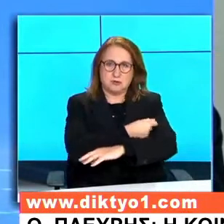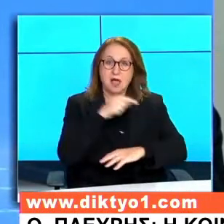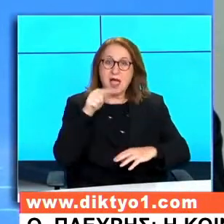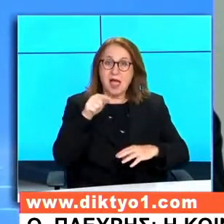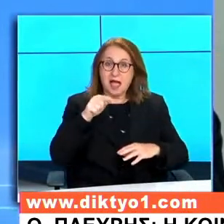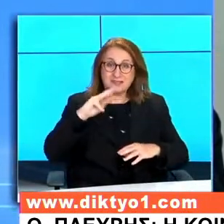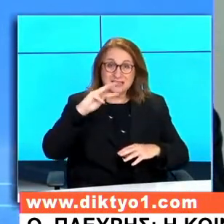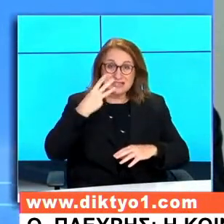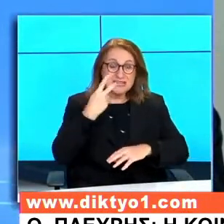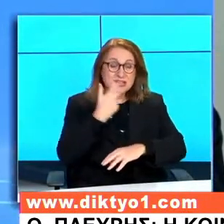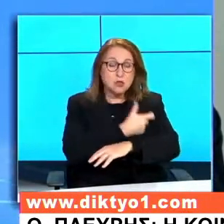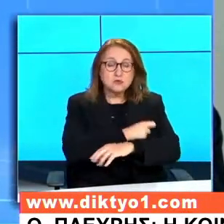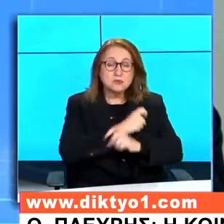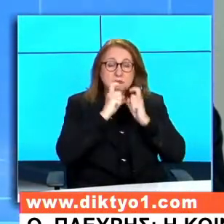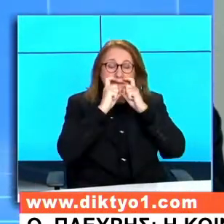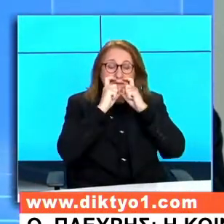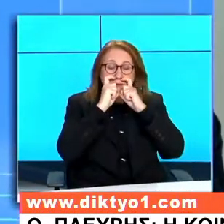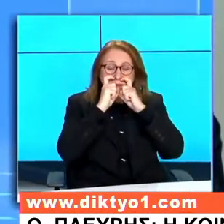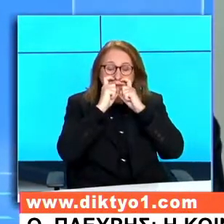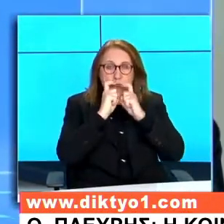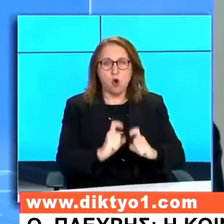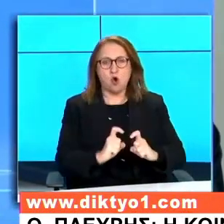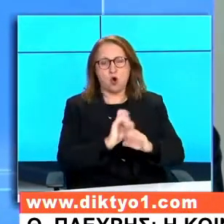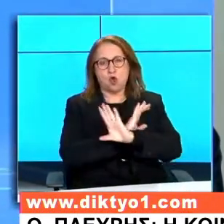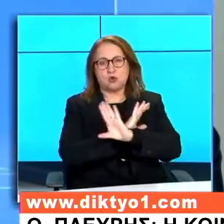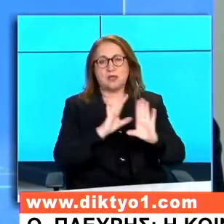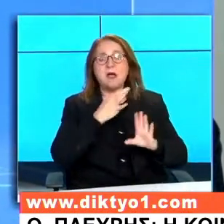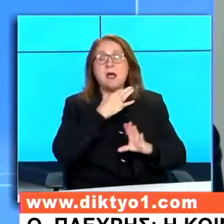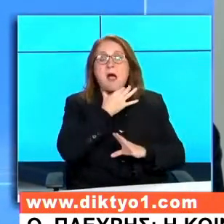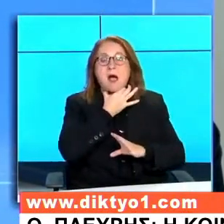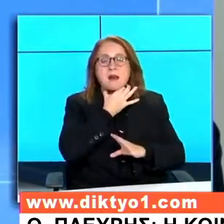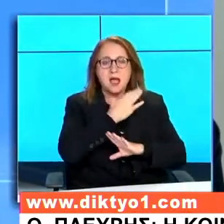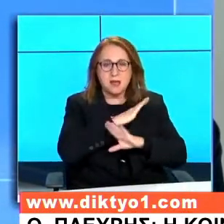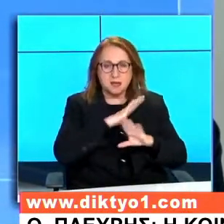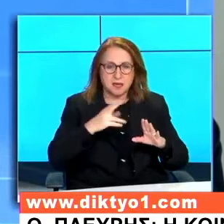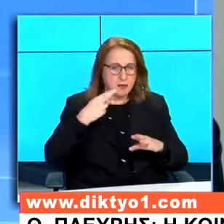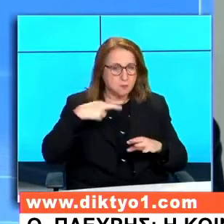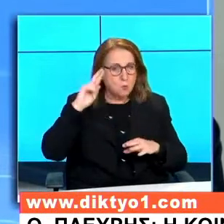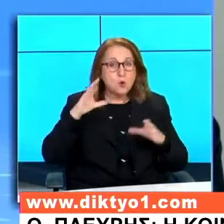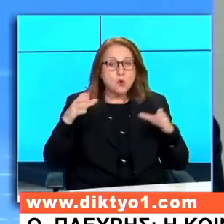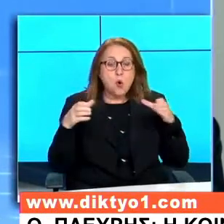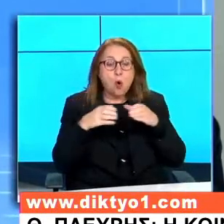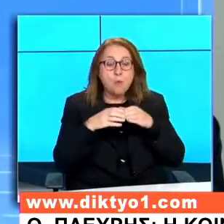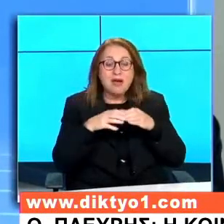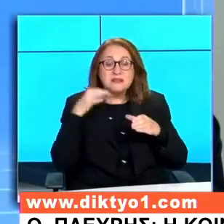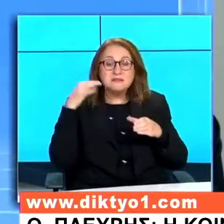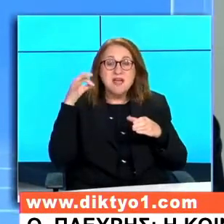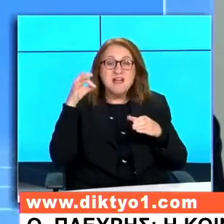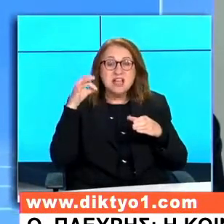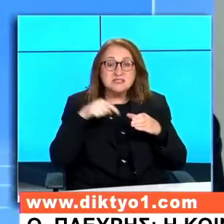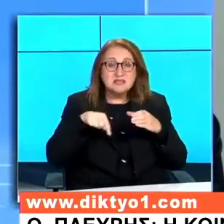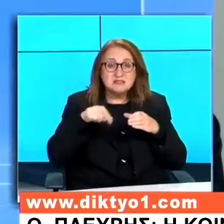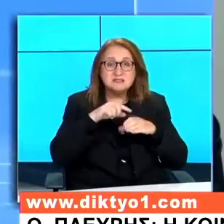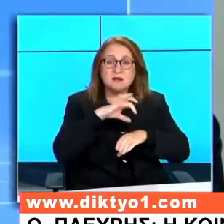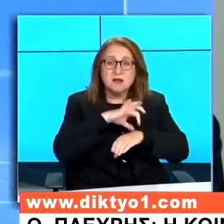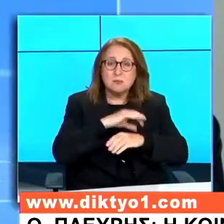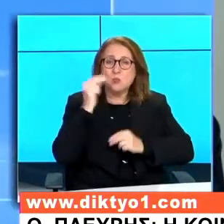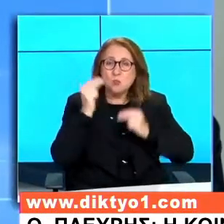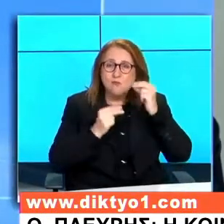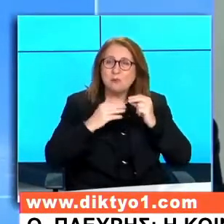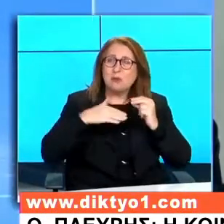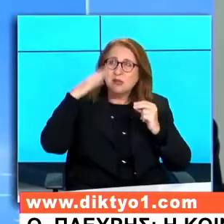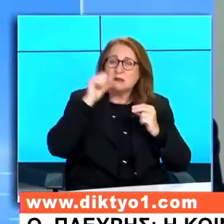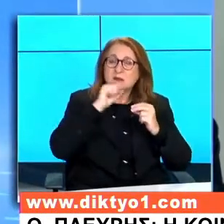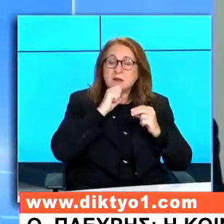πάρα πολύ απαραίτητη στους πληθυσμούς, ειδικά οι οποίοι είναι πιο ευάλωτοι, κινείται σε πολύ ικανοποιητικούς ρυθμούς και πρέπει να